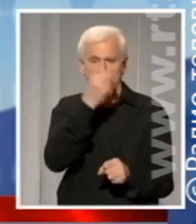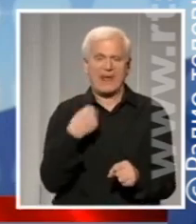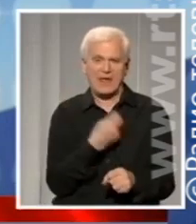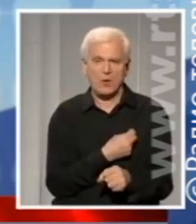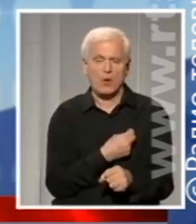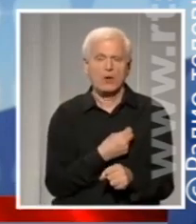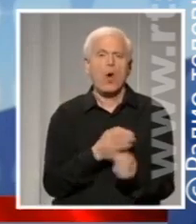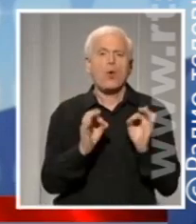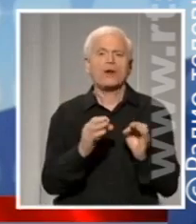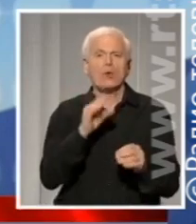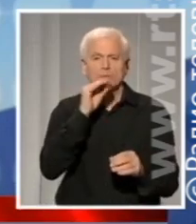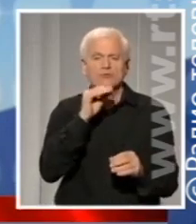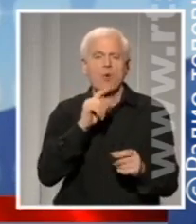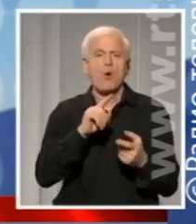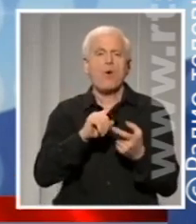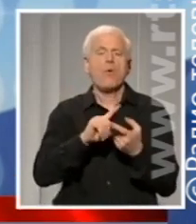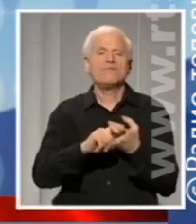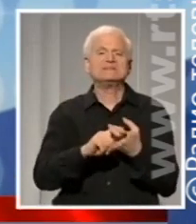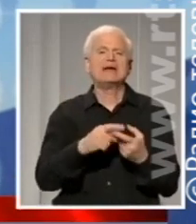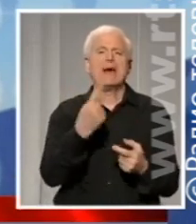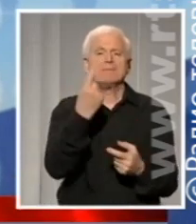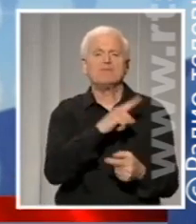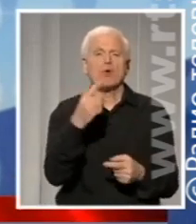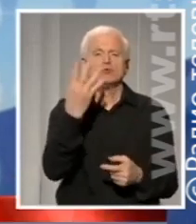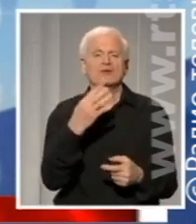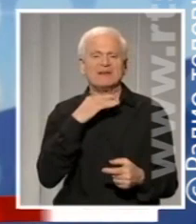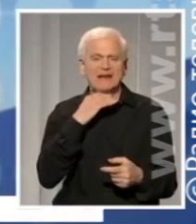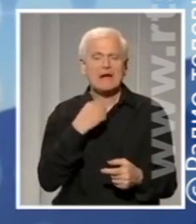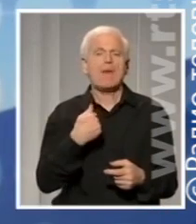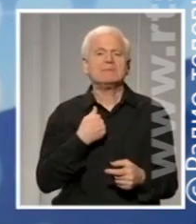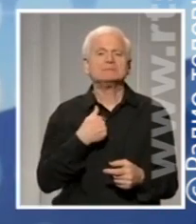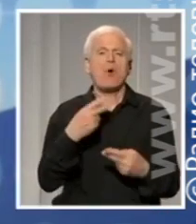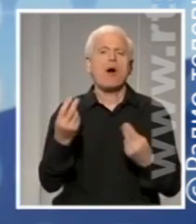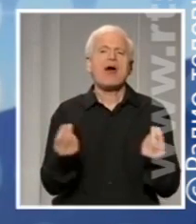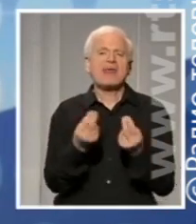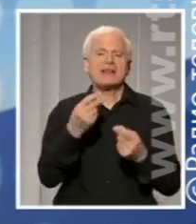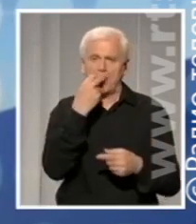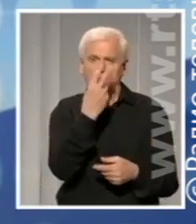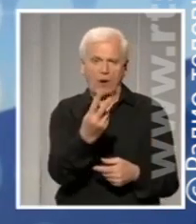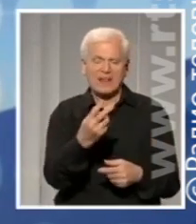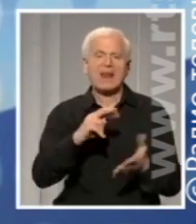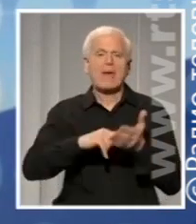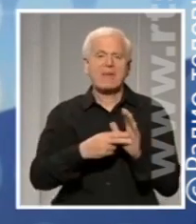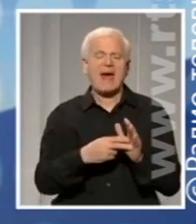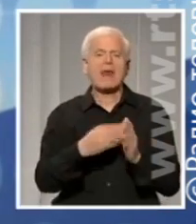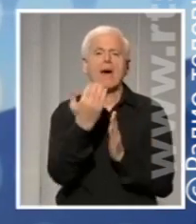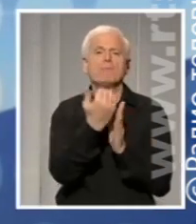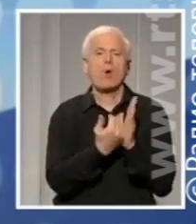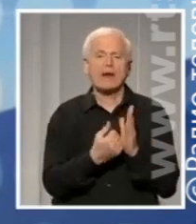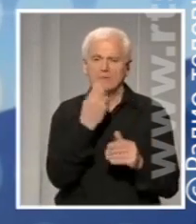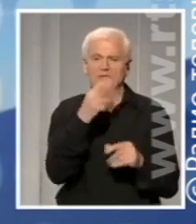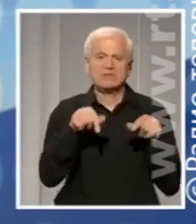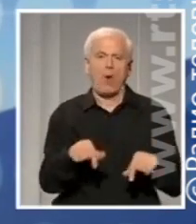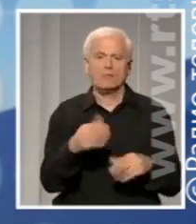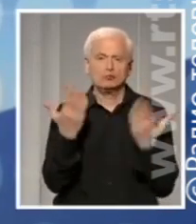konkretno pričamo o razredima od prvog do četvrtog, dakle, mi smo negde pogledali plan i program predviđen, dakle, za ovu školsku